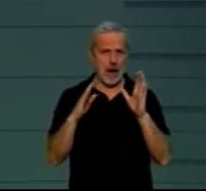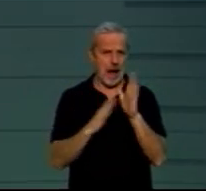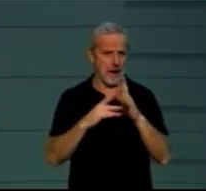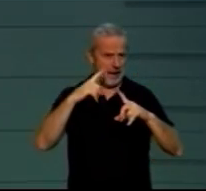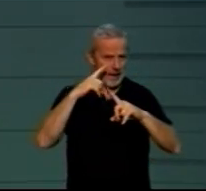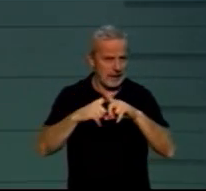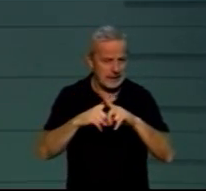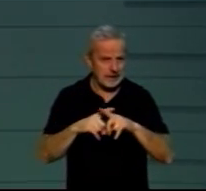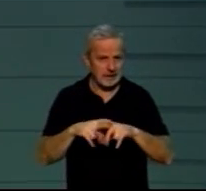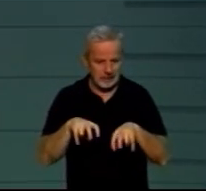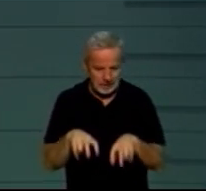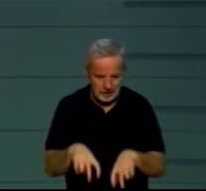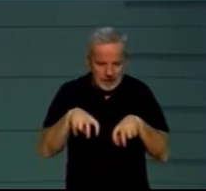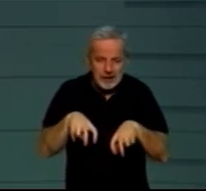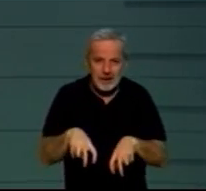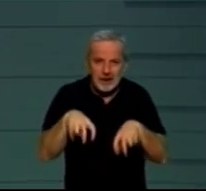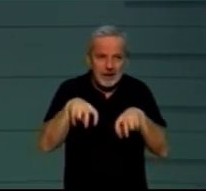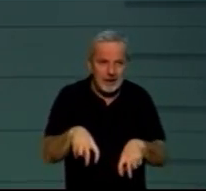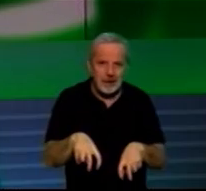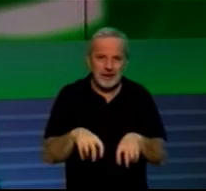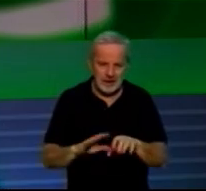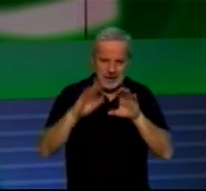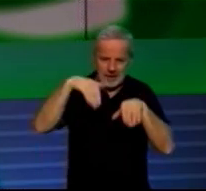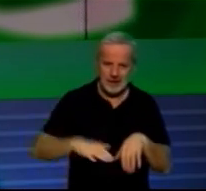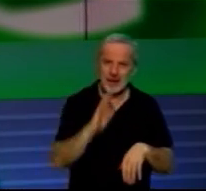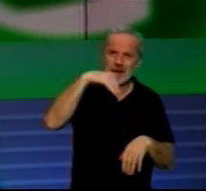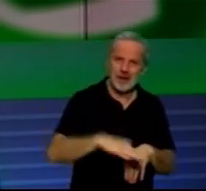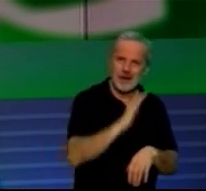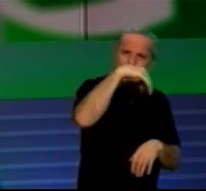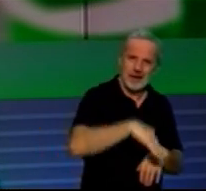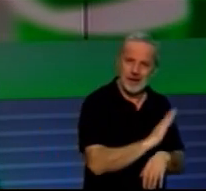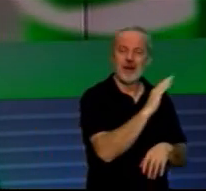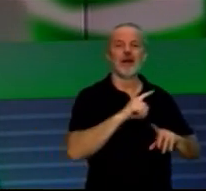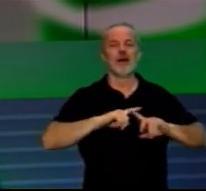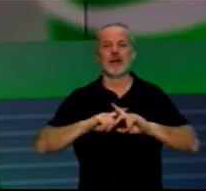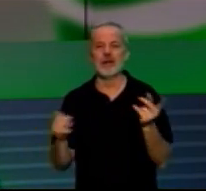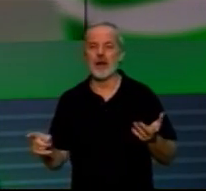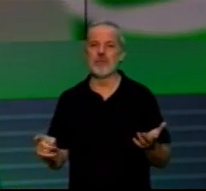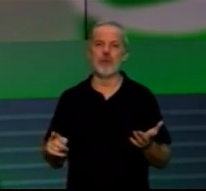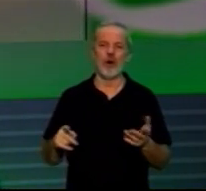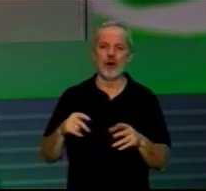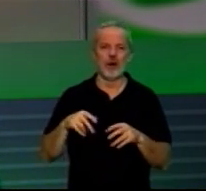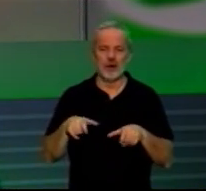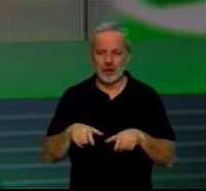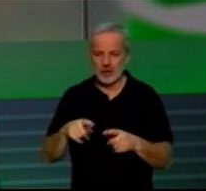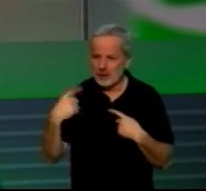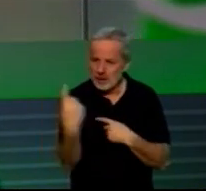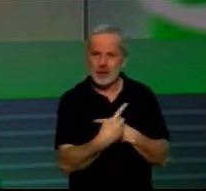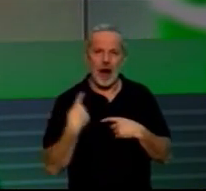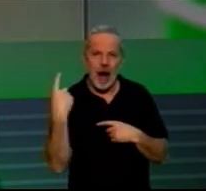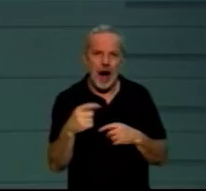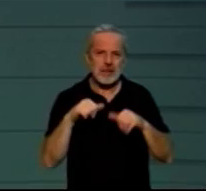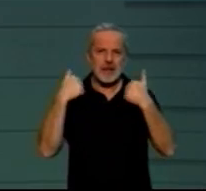taky specifická disciplína, která má své zastánce, své fanoušky, až řekněme třeba k dráze nebo k silniční